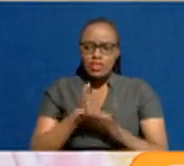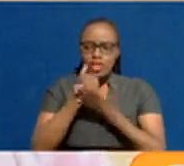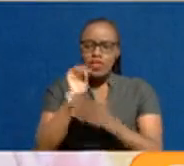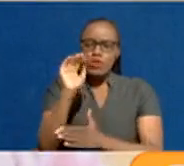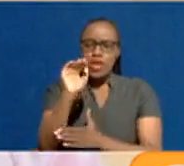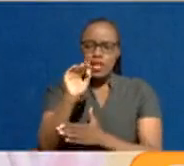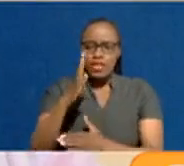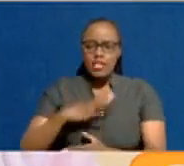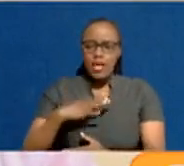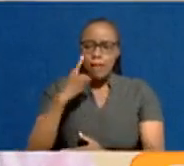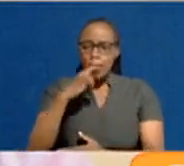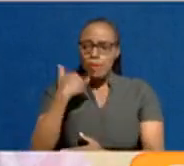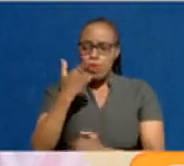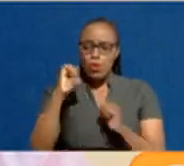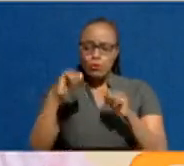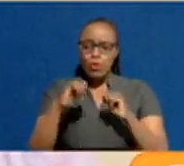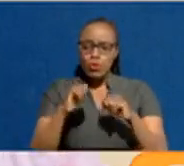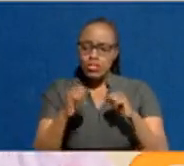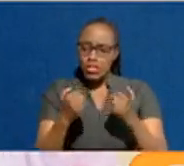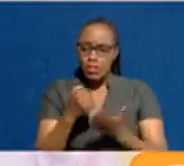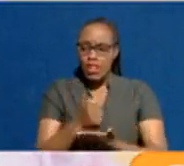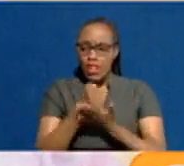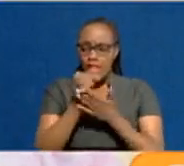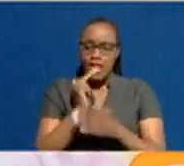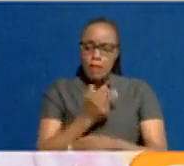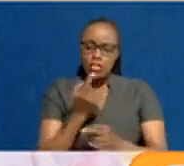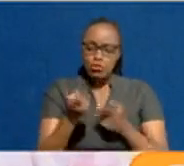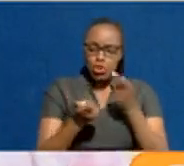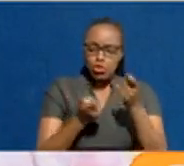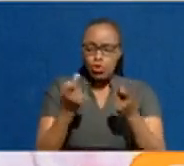Tunaomba wale watu wanaweza, wako na uwezo kidogo kidogo ya